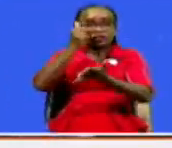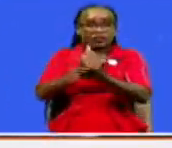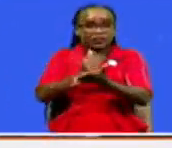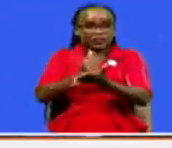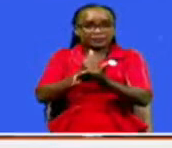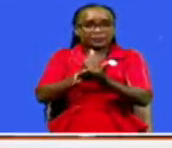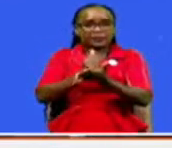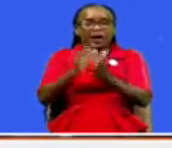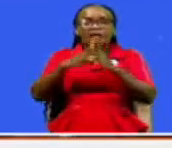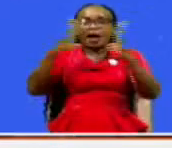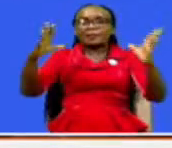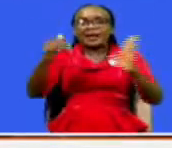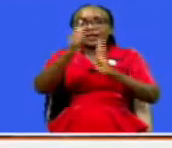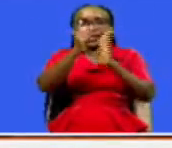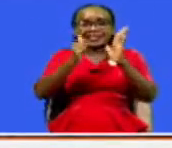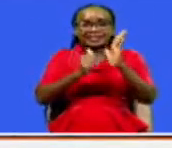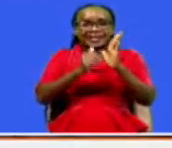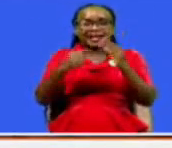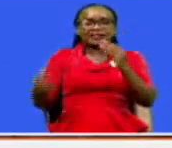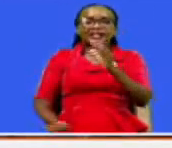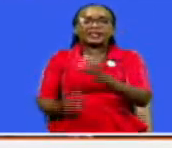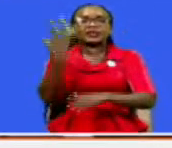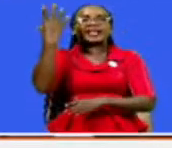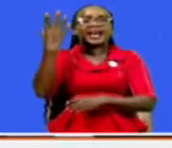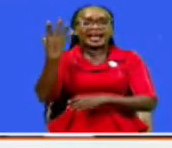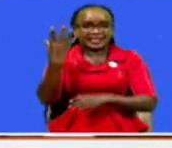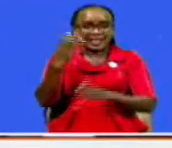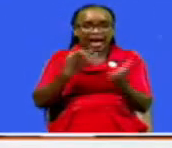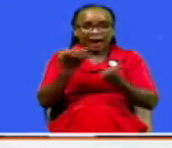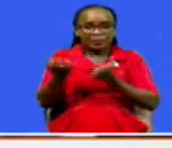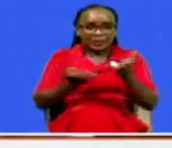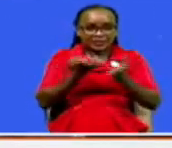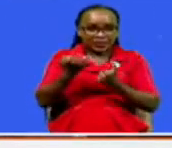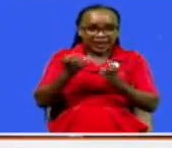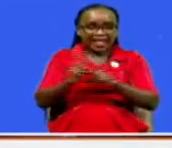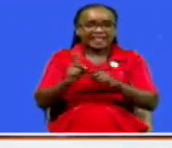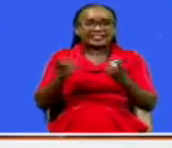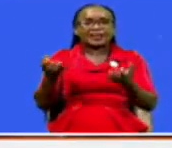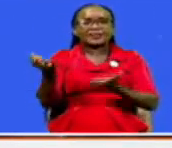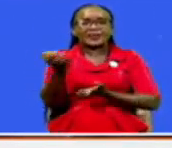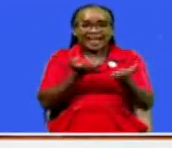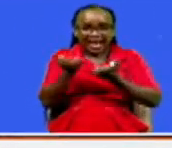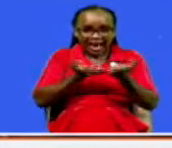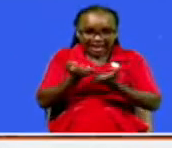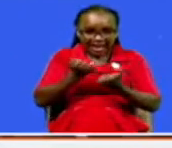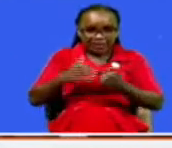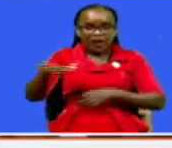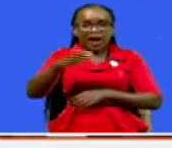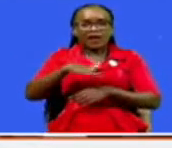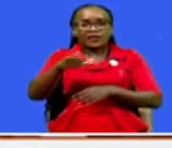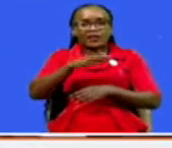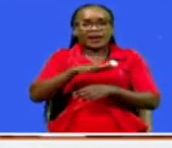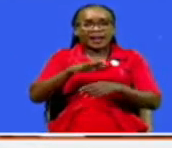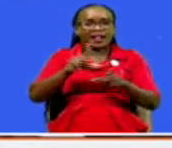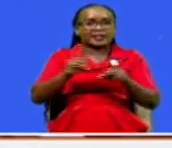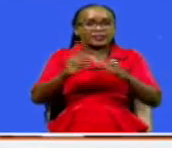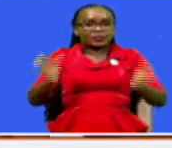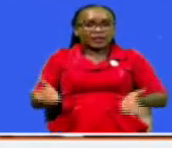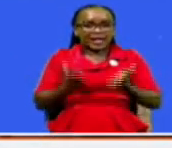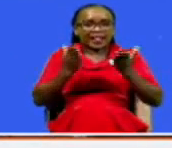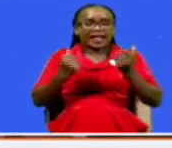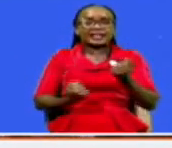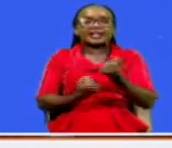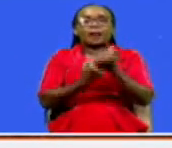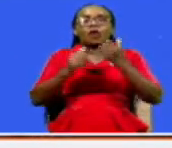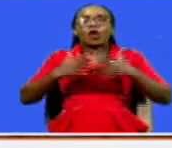immediate agenda is to create a favorable business and enterprise environment, decriminalize livelihoods, and